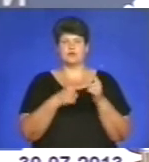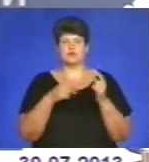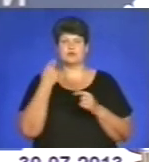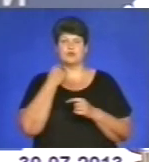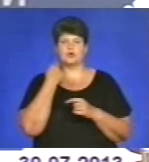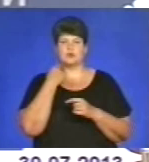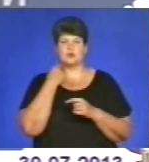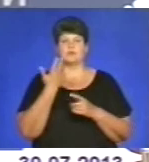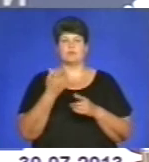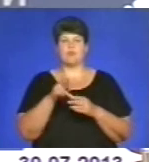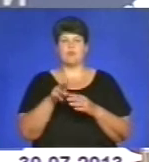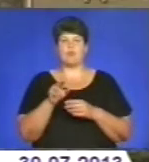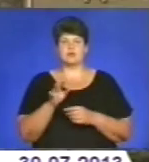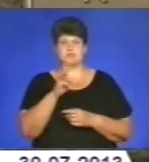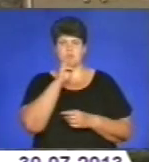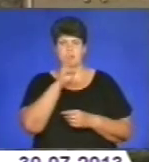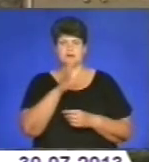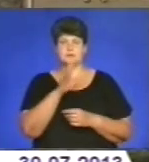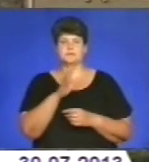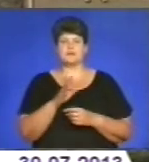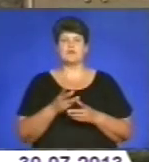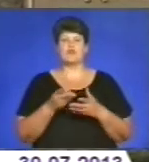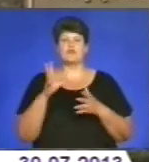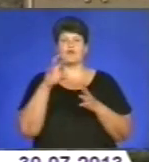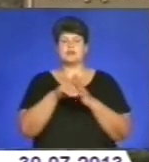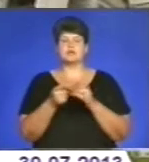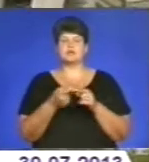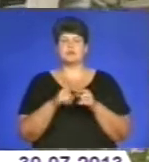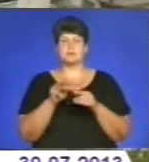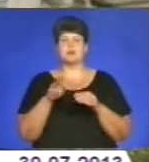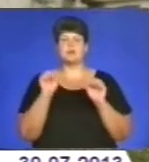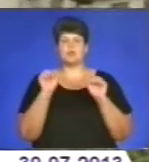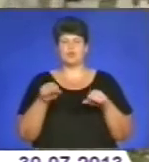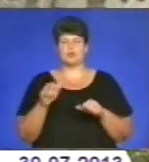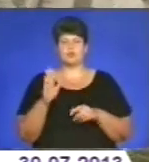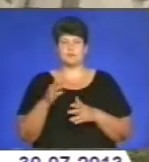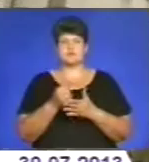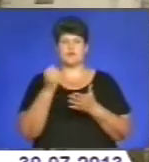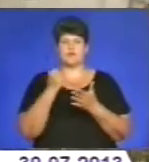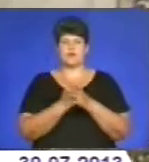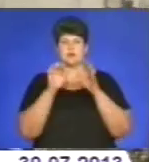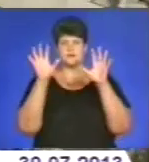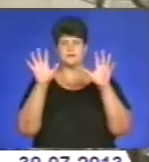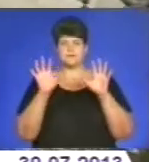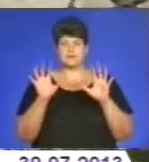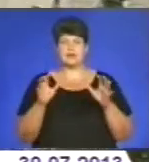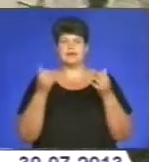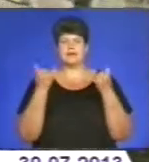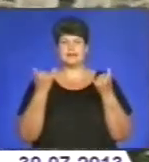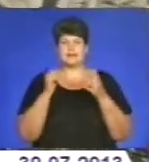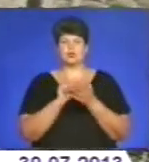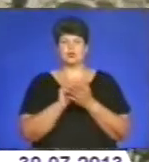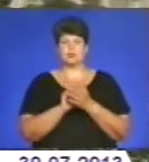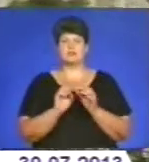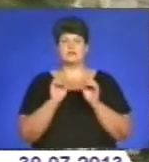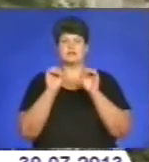боргового тягаря по зарплатам. Запровадження такого методу стане можливим лише після ухвалення відповідного законопроекту. Нині документ передали на